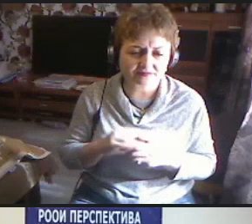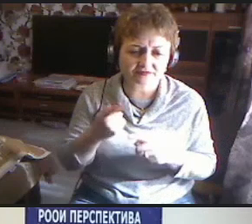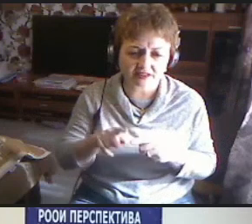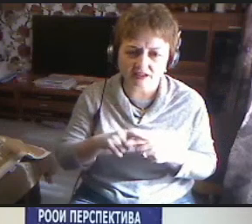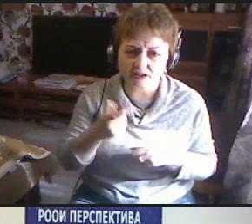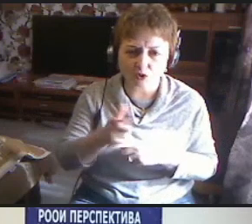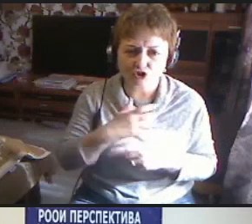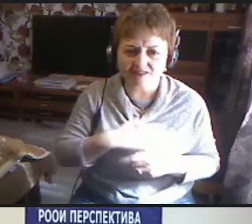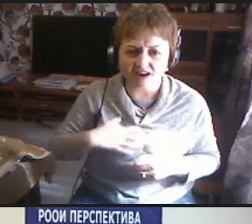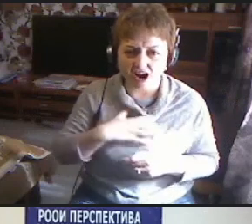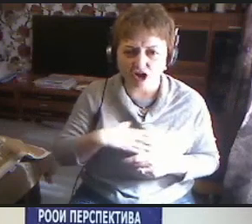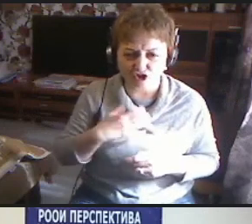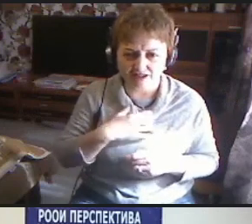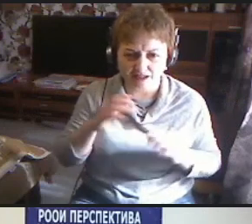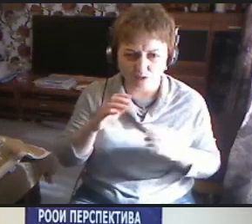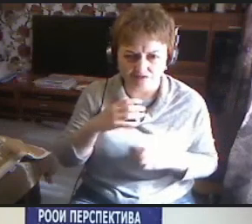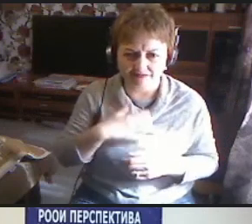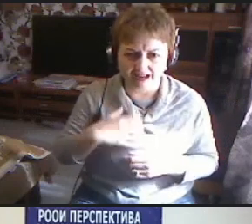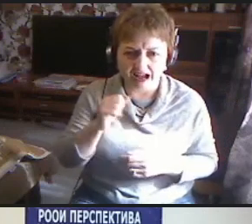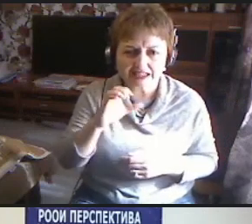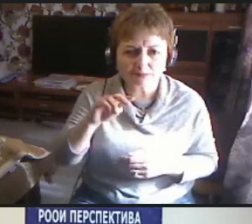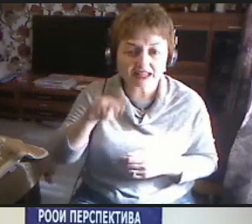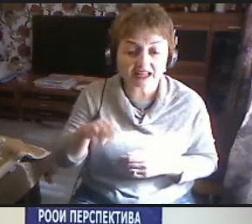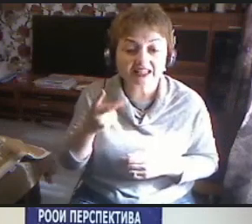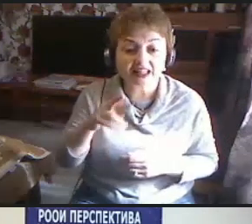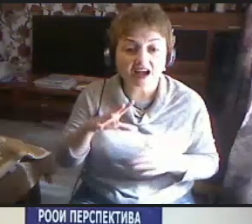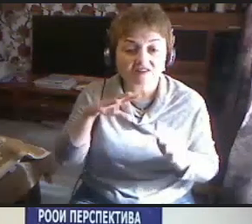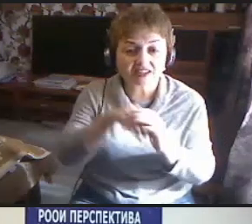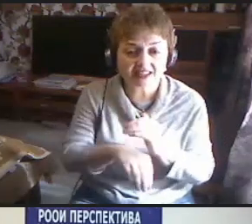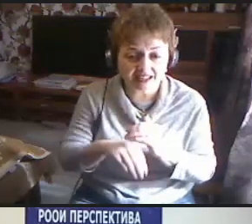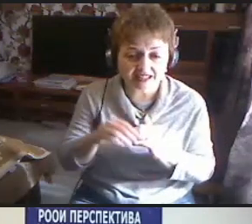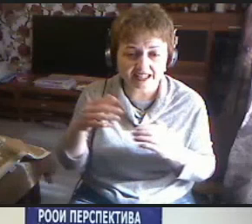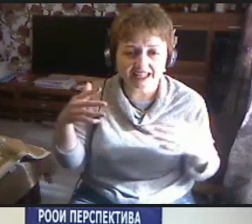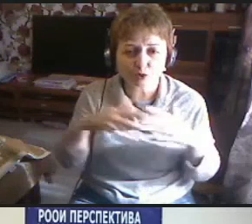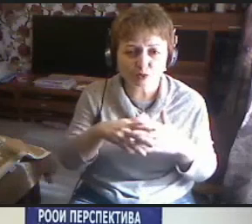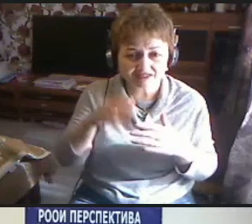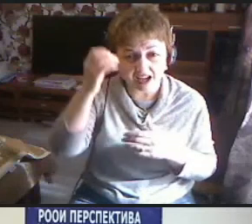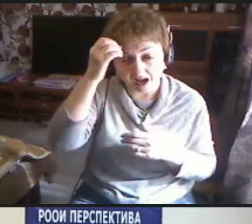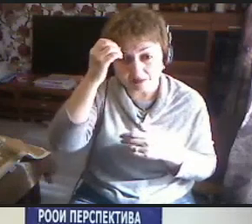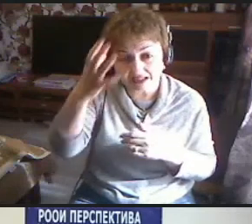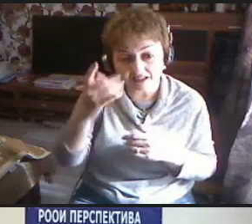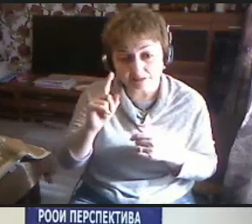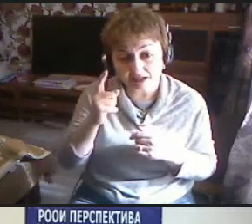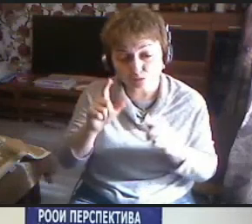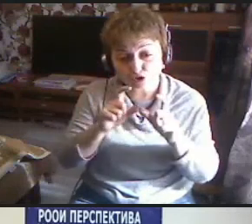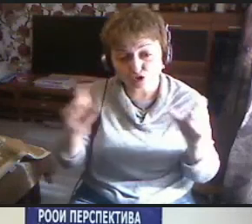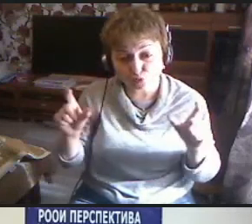Это очень важный такой аспект для внедрения инклюзивного образования, потому что